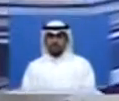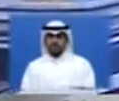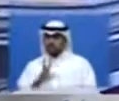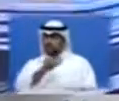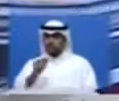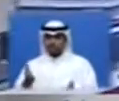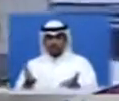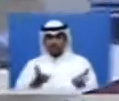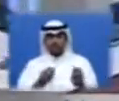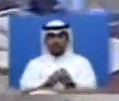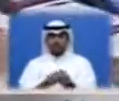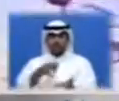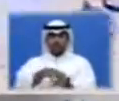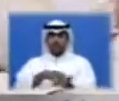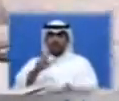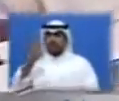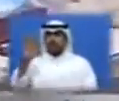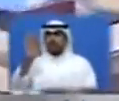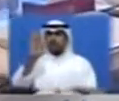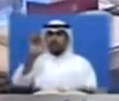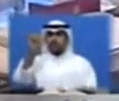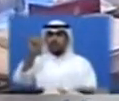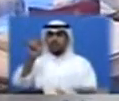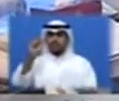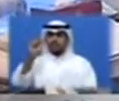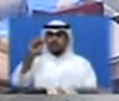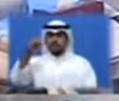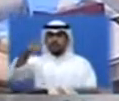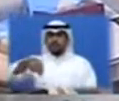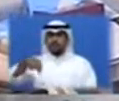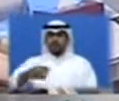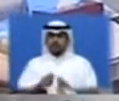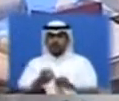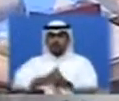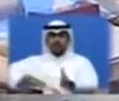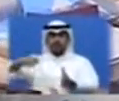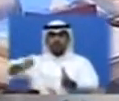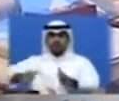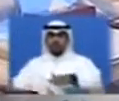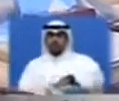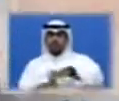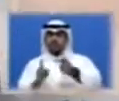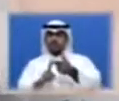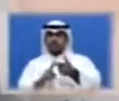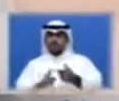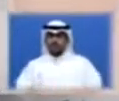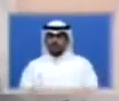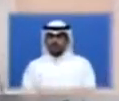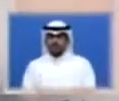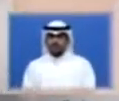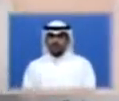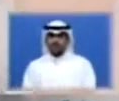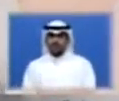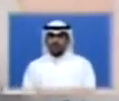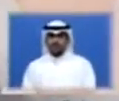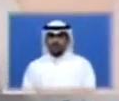كما استقبل سمو نائب الأمير وولي العهد حفظه الله بقصر السيف صباح اليوم رئيس مجلس الأمة بالإنابة مبارك ني الخرينج.